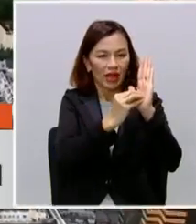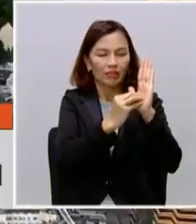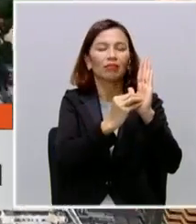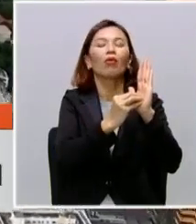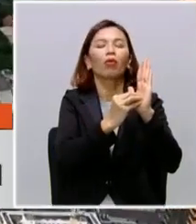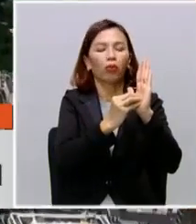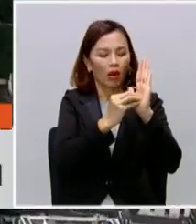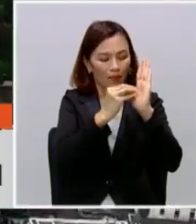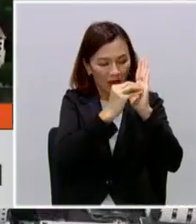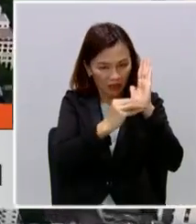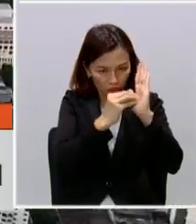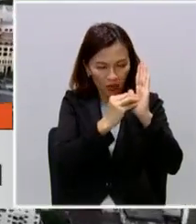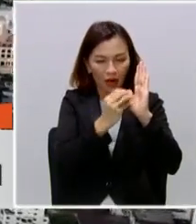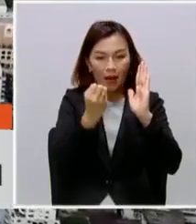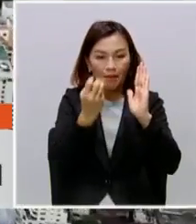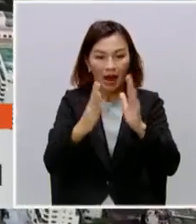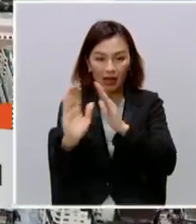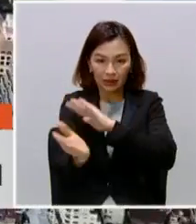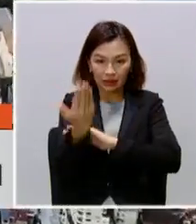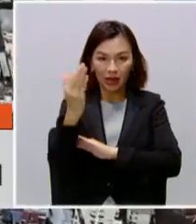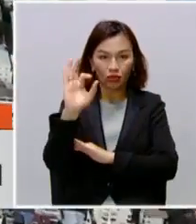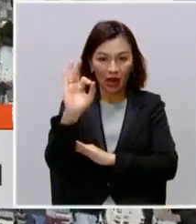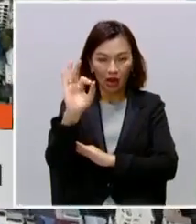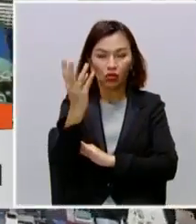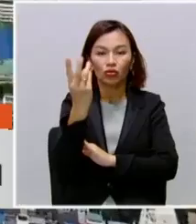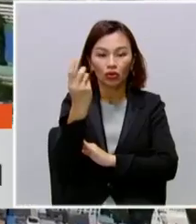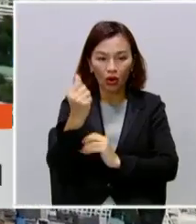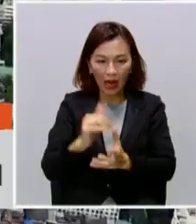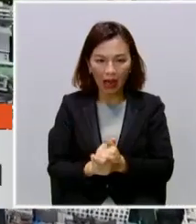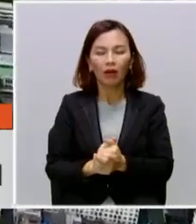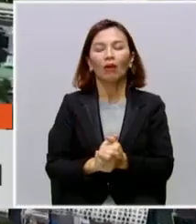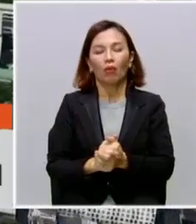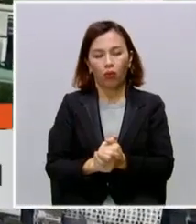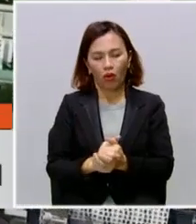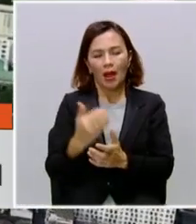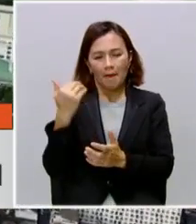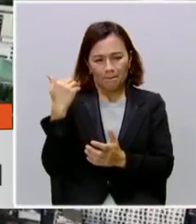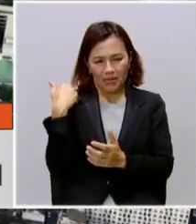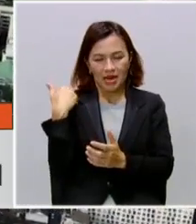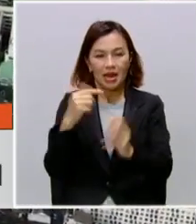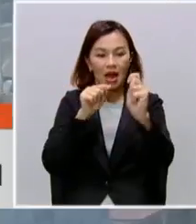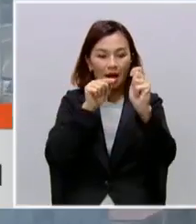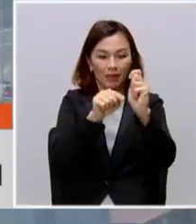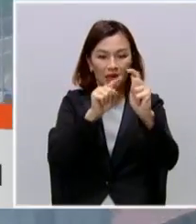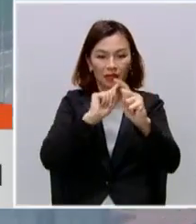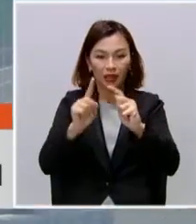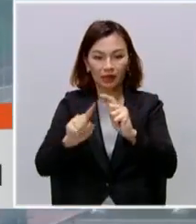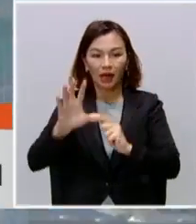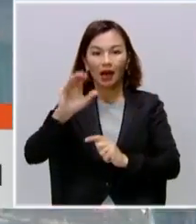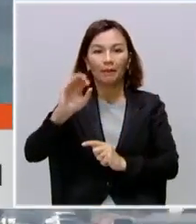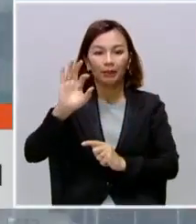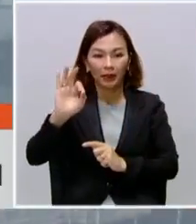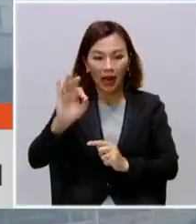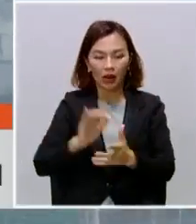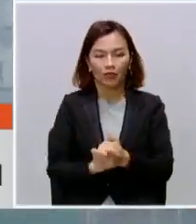ปริมณฑลก็คือตรวจวัดเมื่อช่วง 99:00นที่ผ่านมานะครับพบว่าเกินค่ามาตมาตรฐานถึง 59พื้นที่นะครับคำ